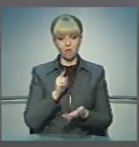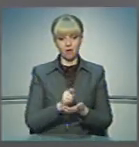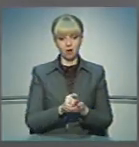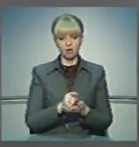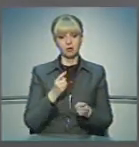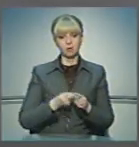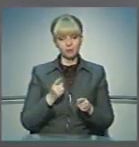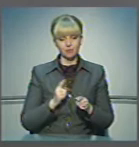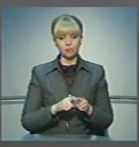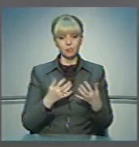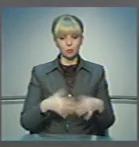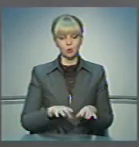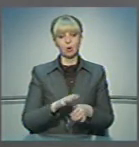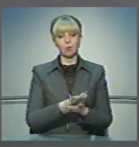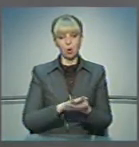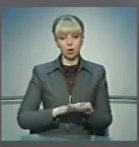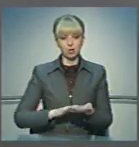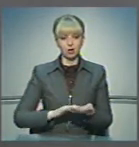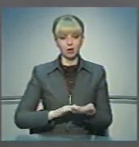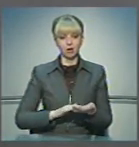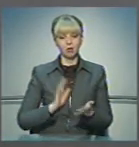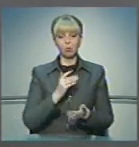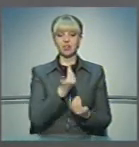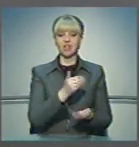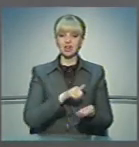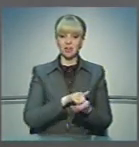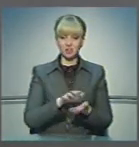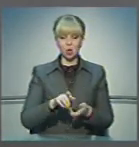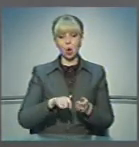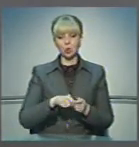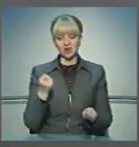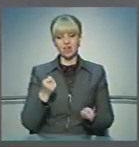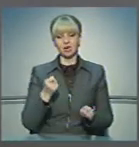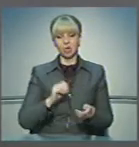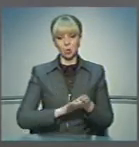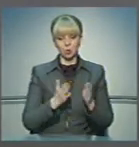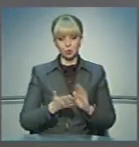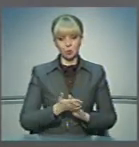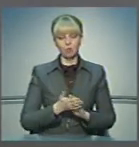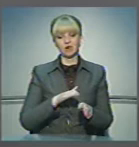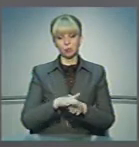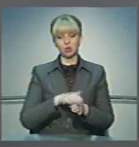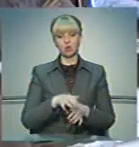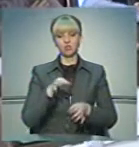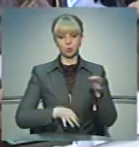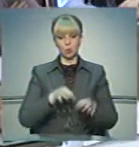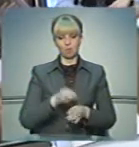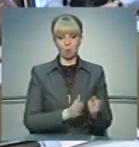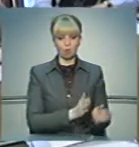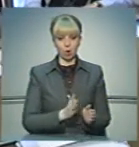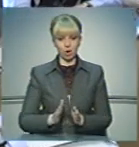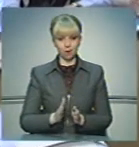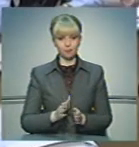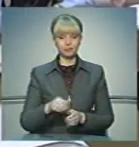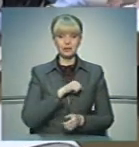Це вже тоді подальше, якщо буде їхня відмова, то розірвання договору відбувається в судовому порядку.